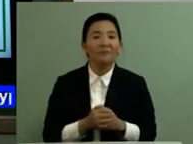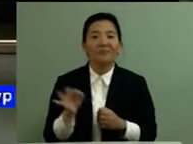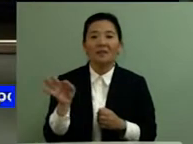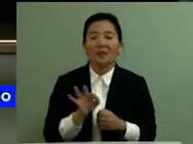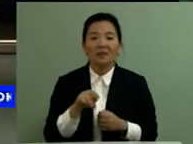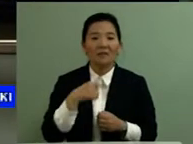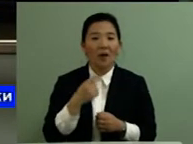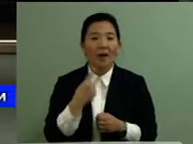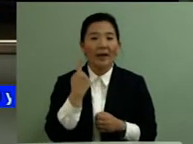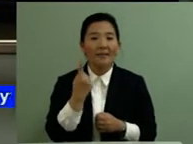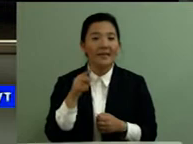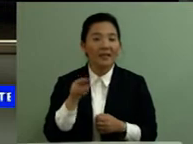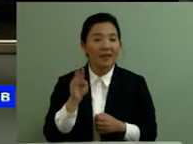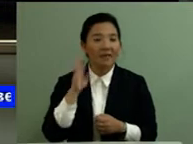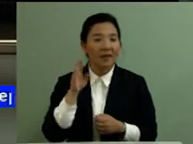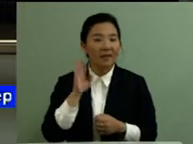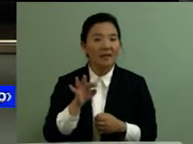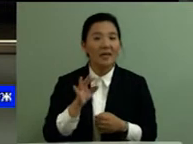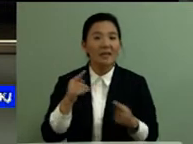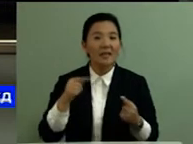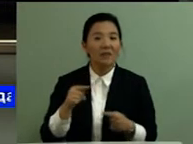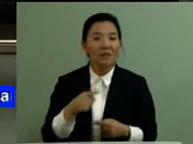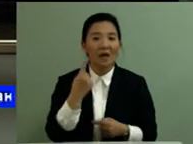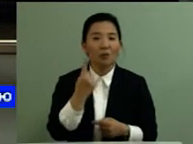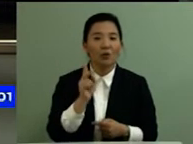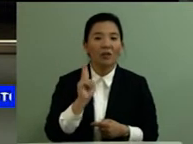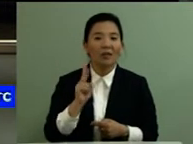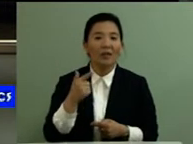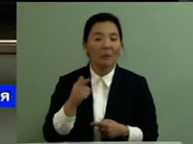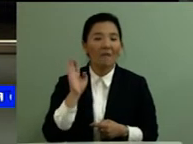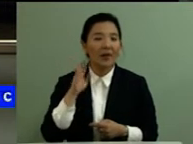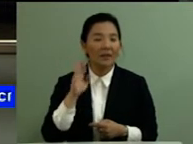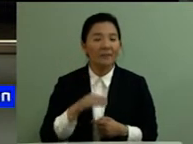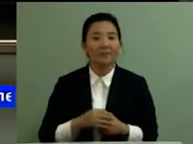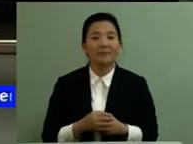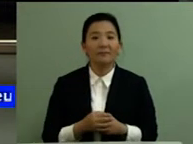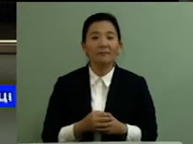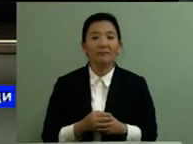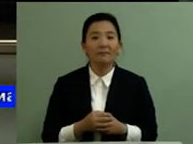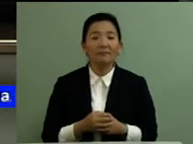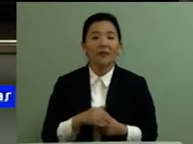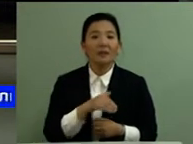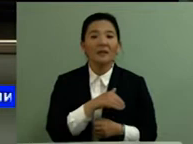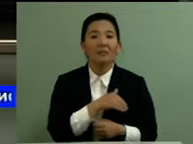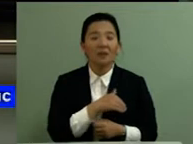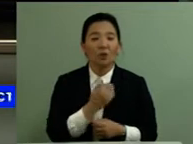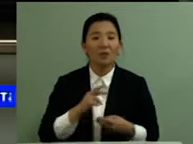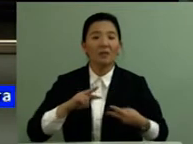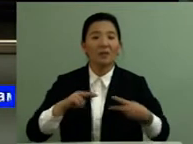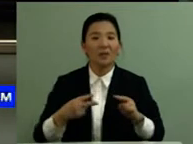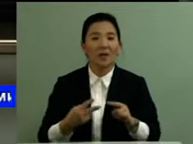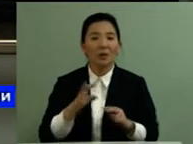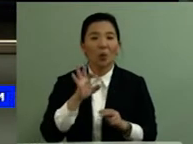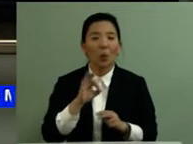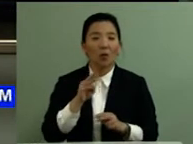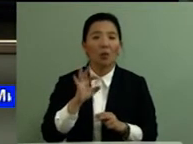Сразу оговорюсь, 1 литр воды соответствует 1 килограмму воды. Раз. А температура меняется